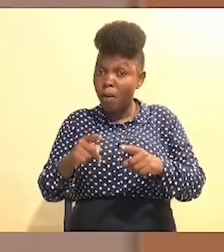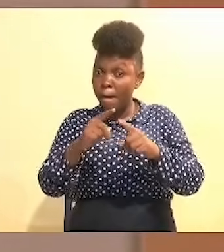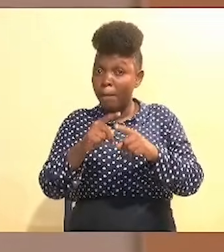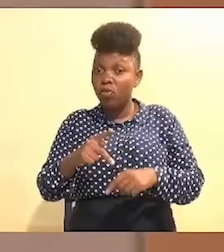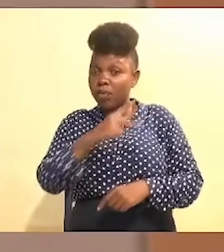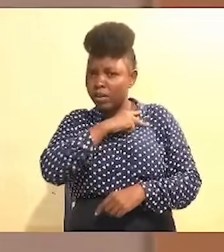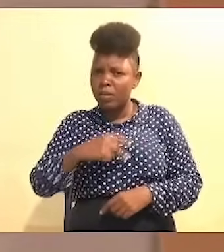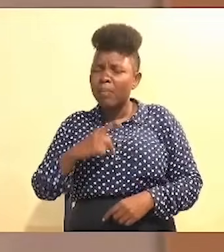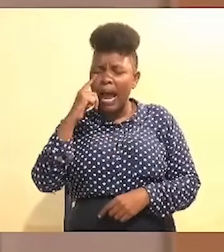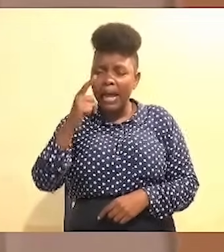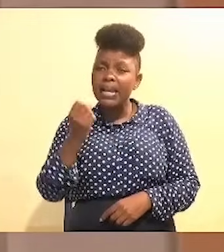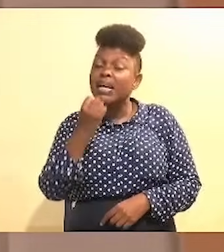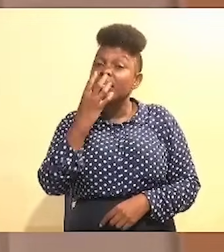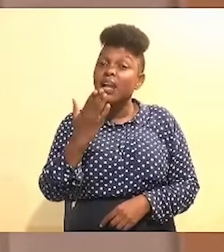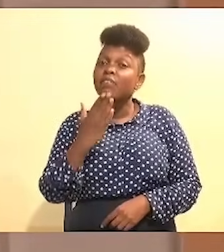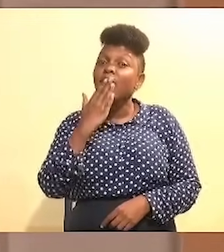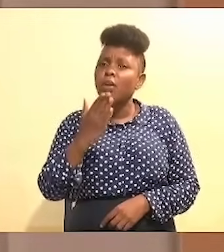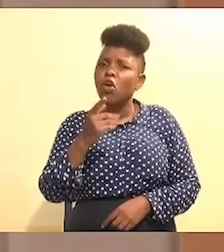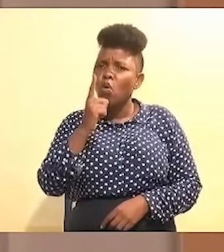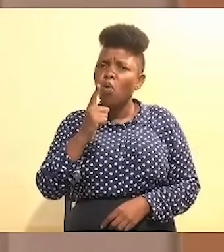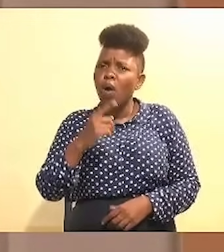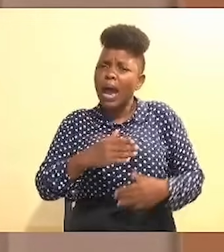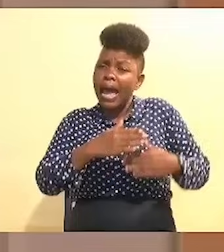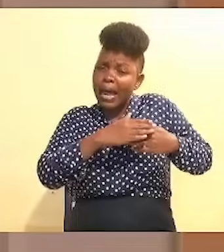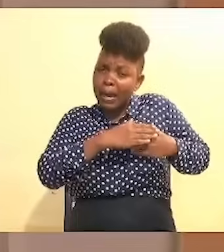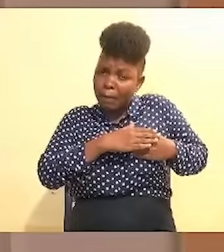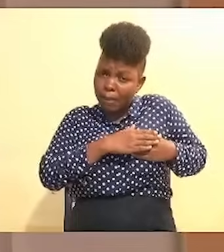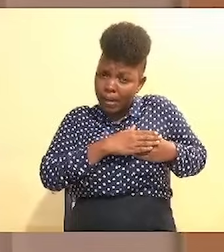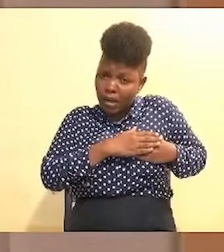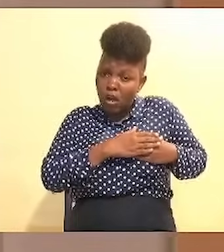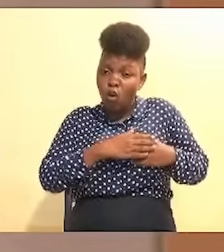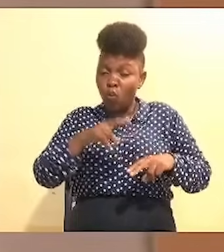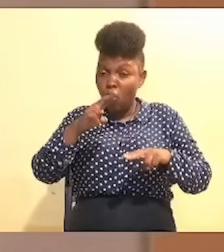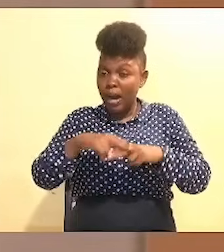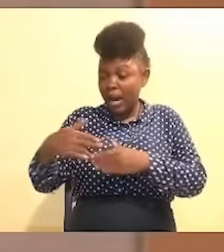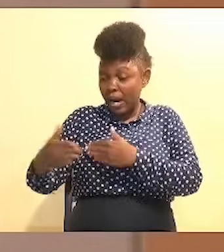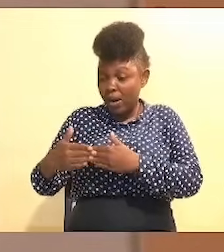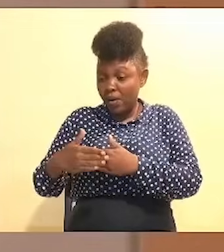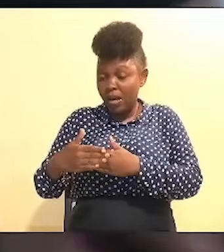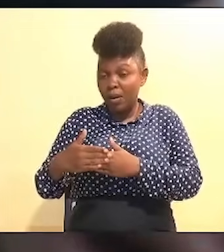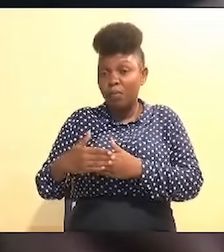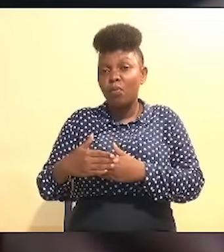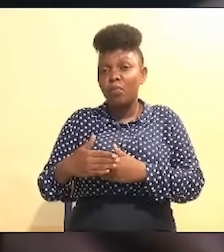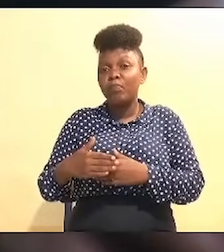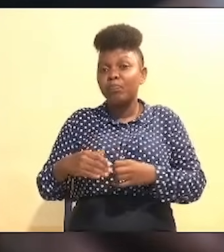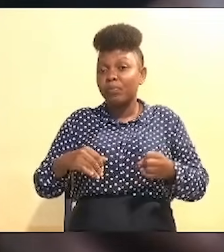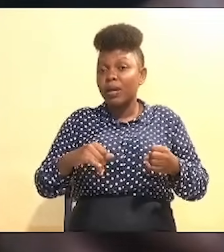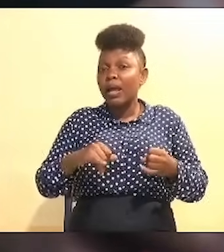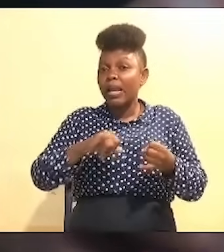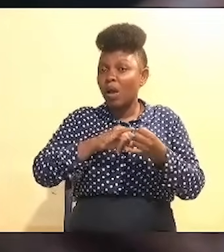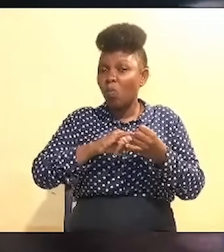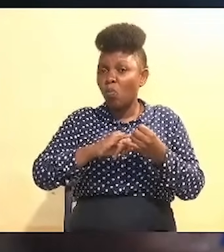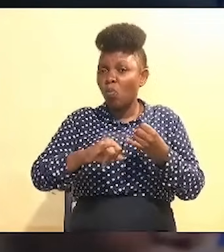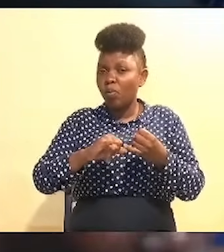mnaangalia taarifa ya habari, huwa anapenda kukaa karibu na mwenzi wake. Na anapokaa karibu, anapenda